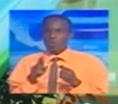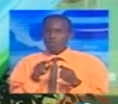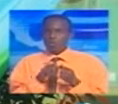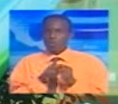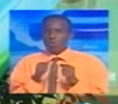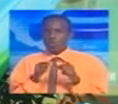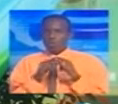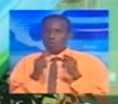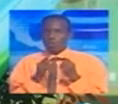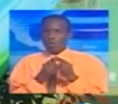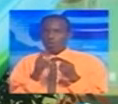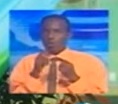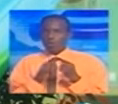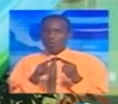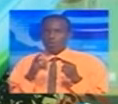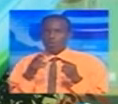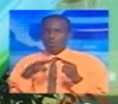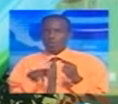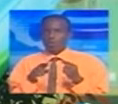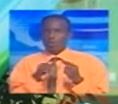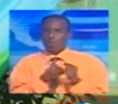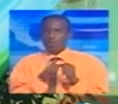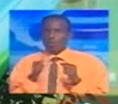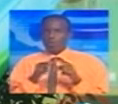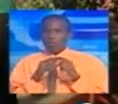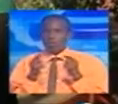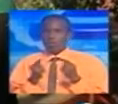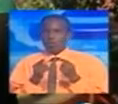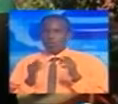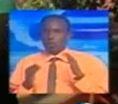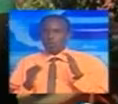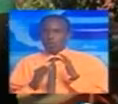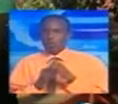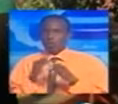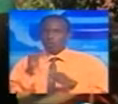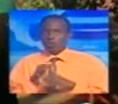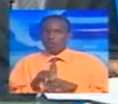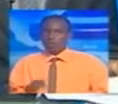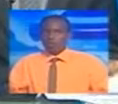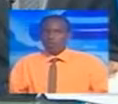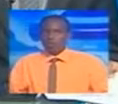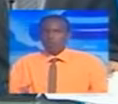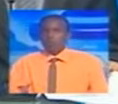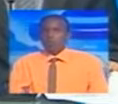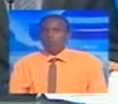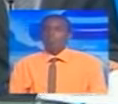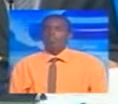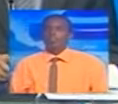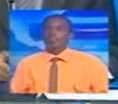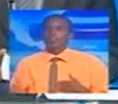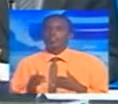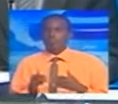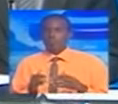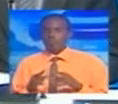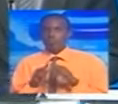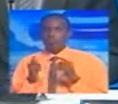Ibrahim Hassan Bouh et Jamal Abdi Dirié participeront donc à la finale ce soir. Et enfin, pour clore